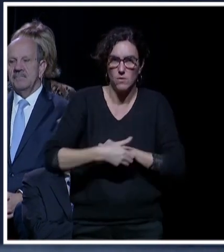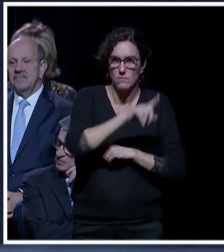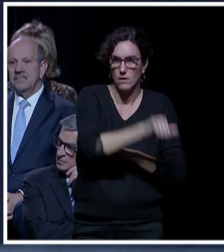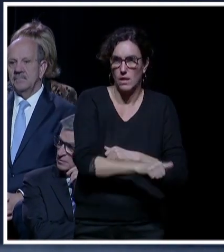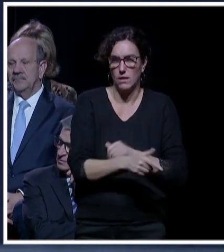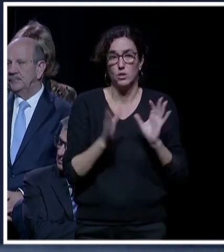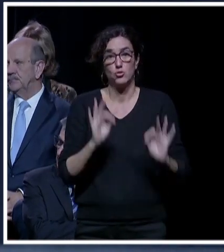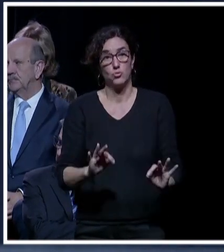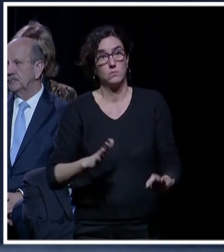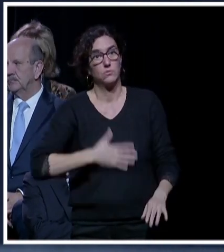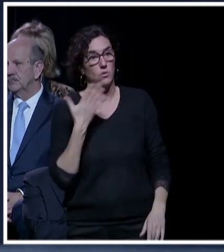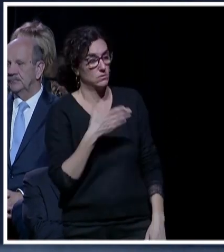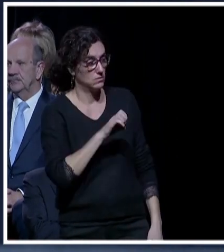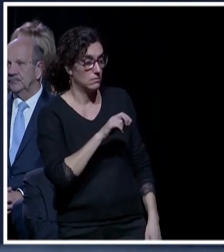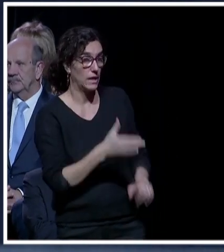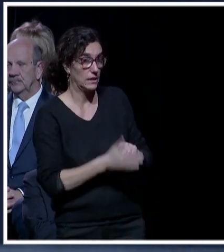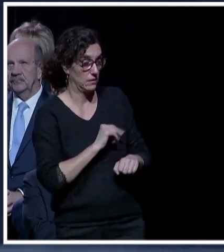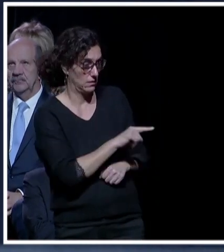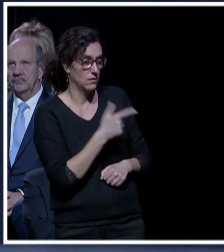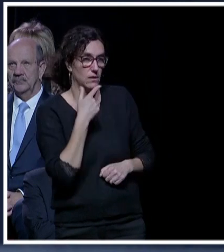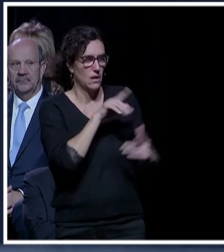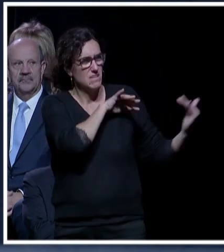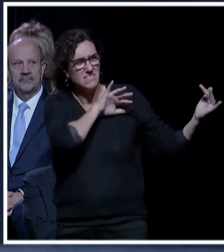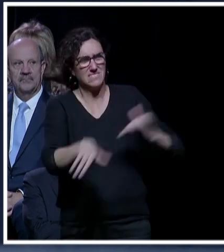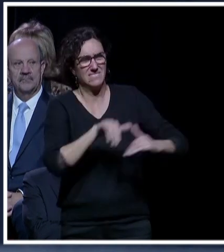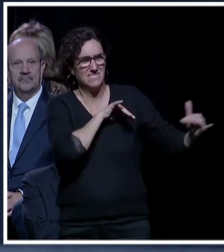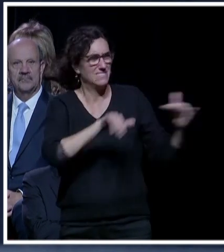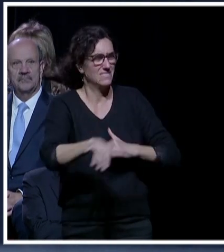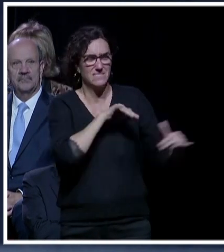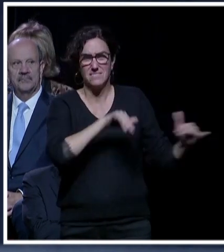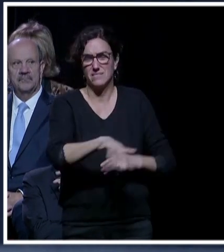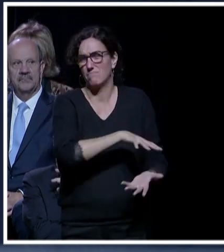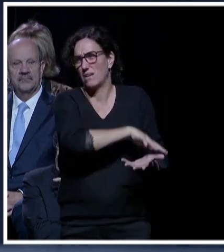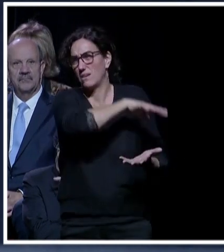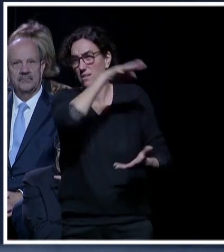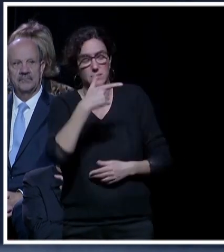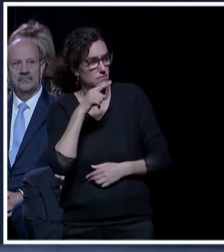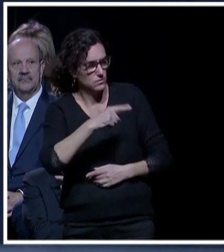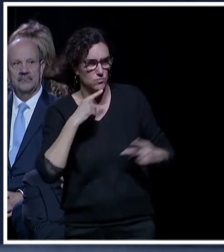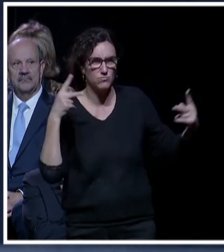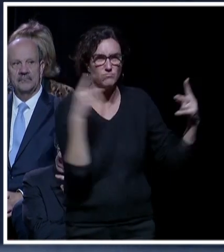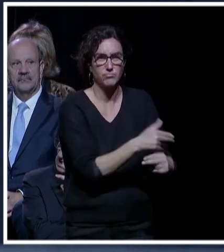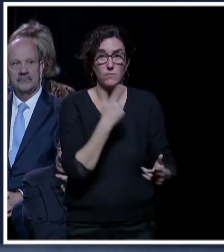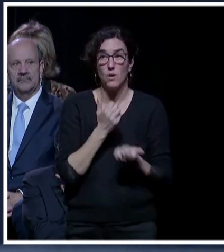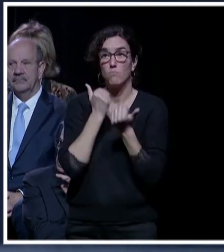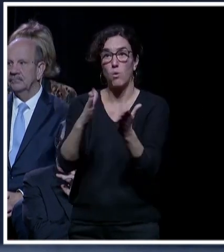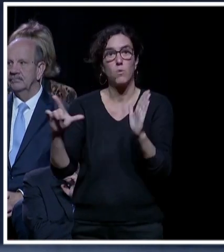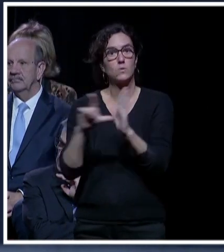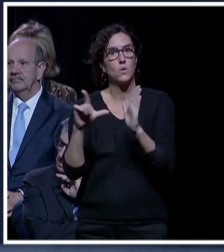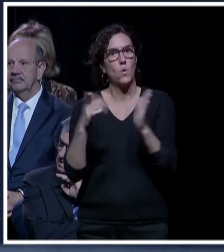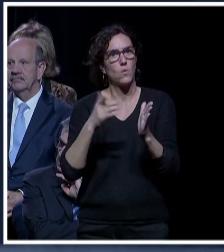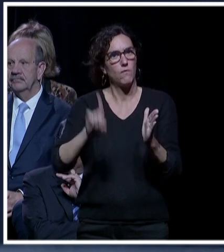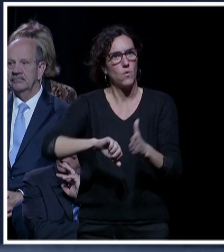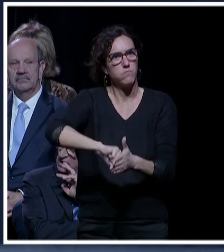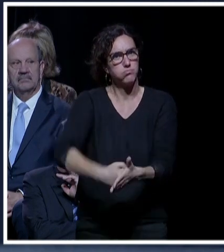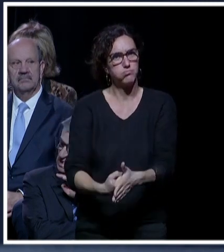terme au projet de régularisation massive. Et ensemble, nous avons profondément durci la loi en imposant les idées que nous défendons depuis tant